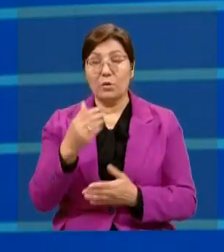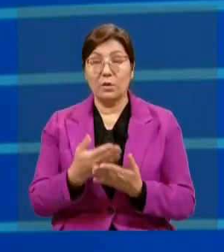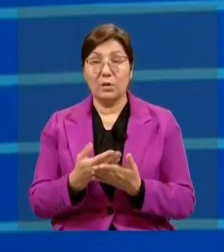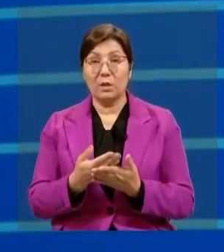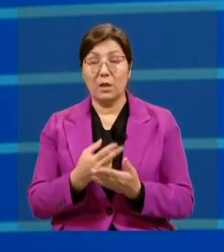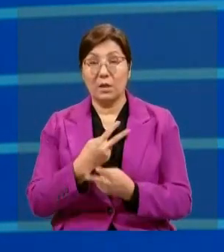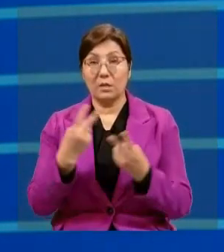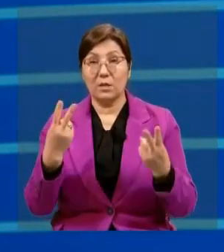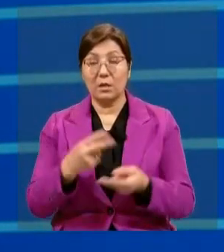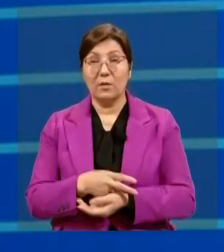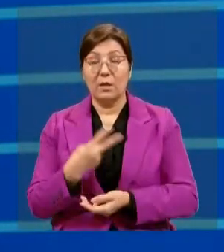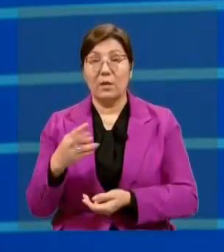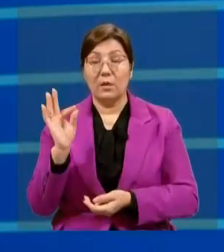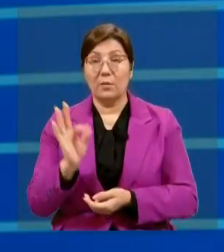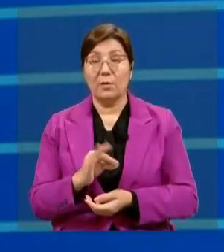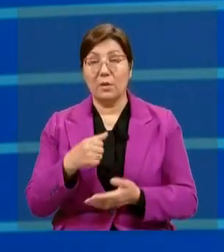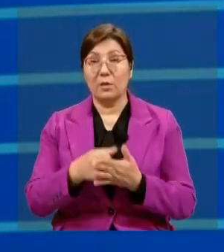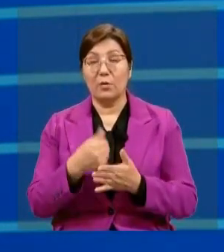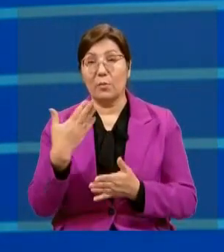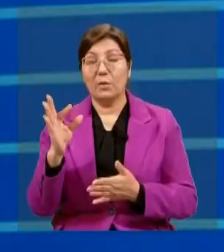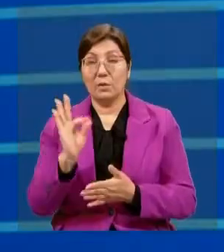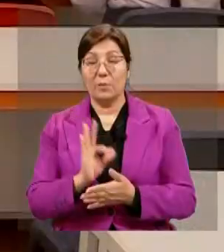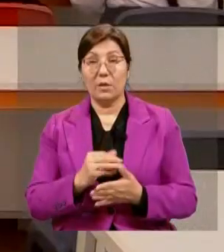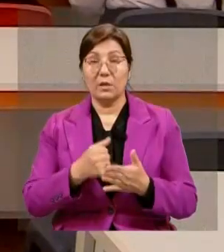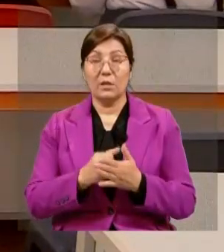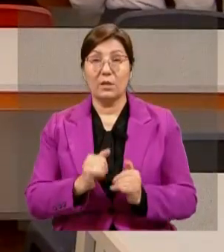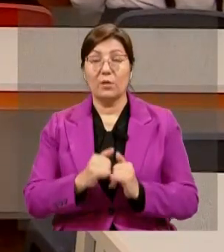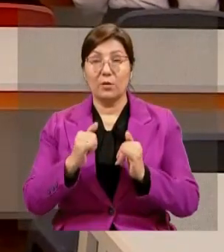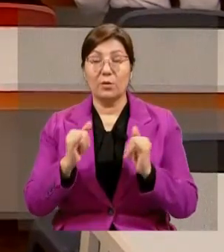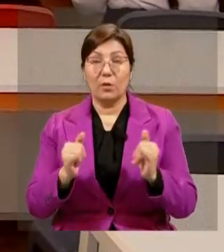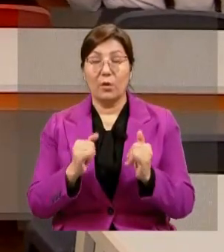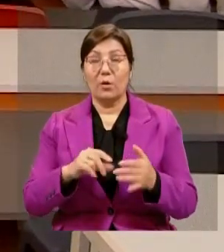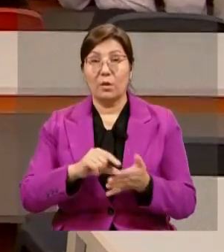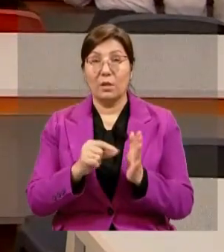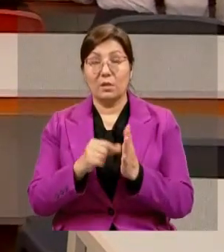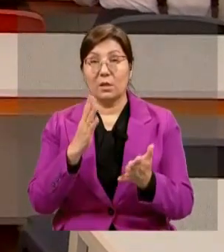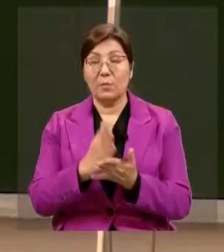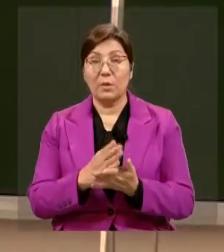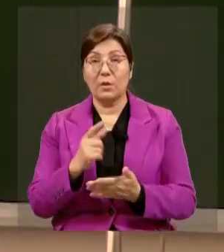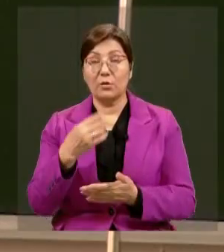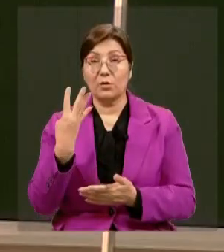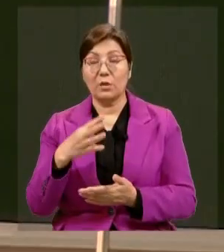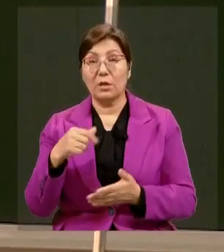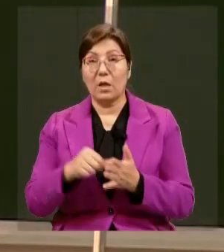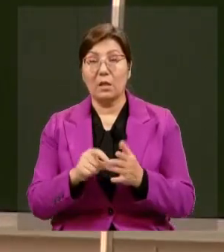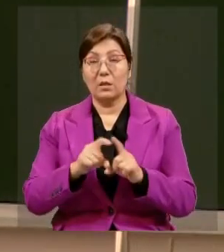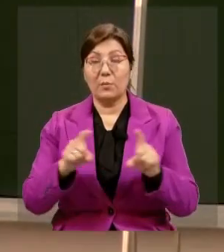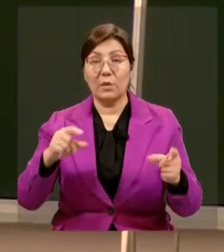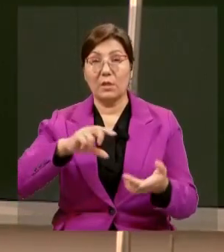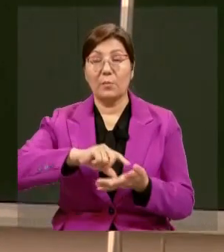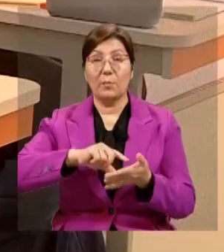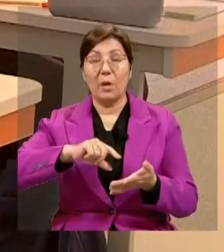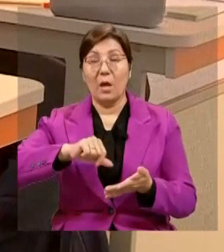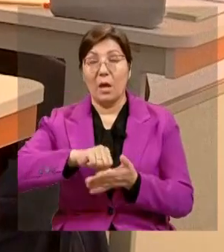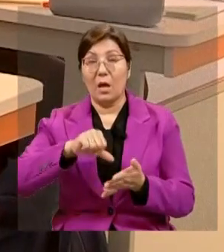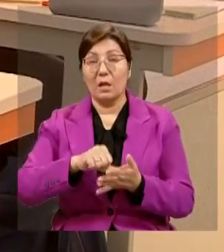уақытта 2%-дан 5%-дан көтерілген сыныптар бар. Жалпы облыс бойынша пилоттық жобаға 146 мектеп қатысты. Нәтижесінде әр ауданнан